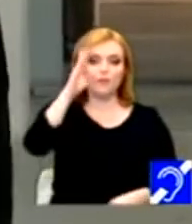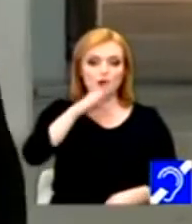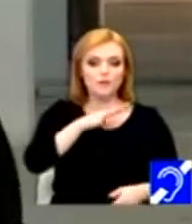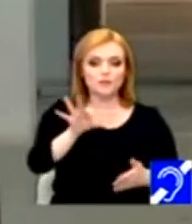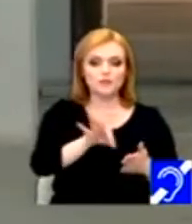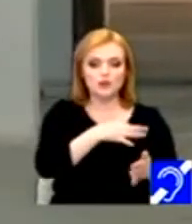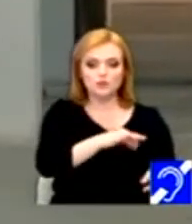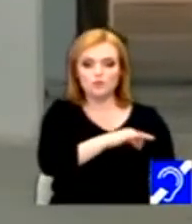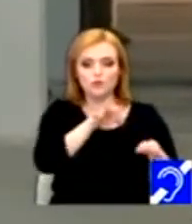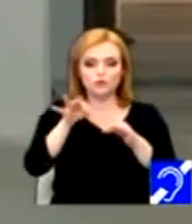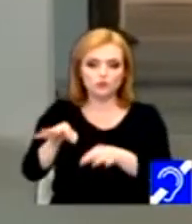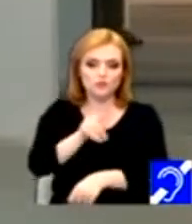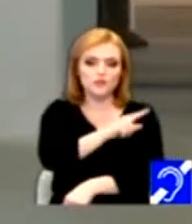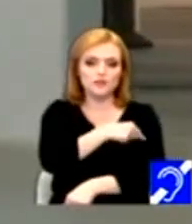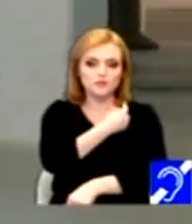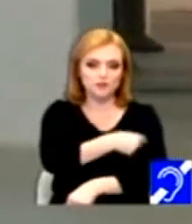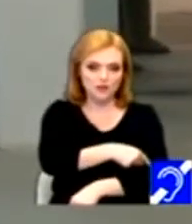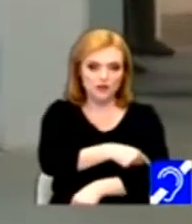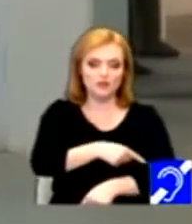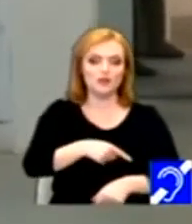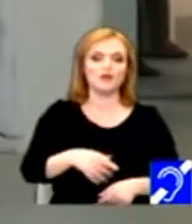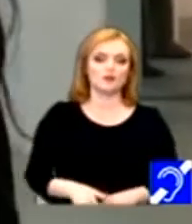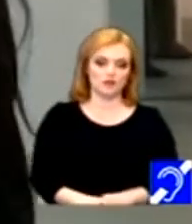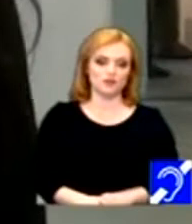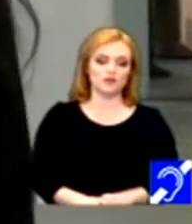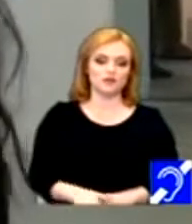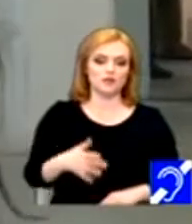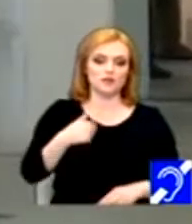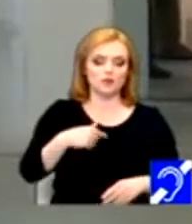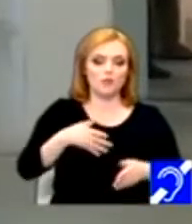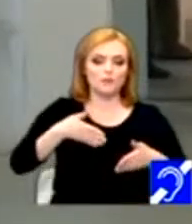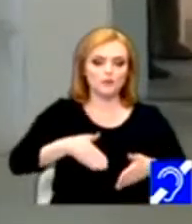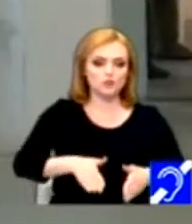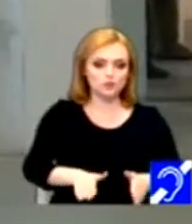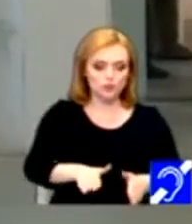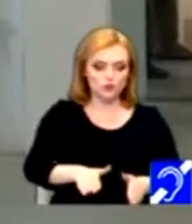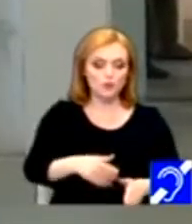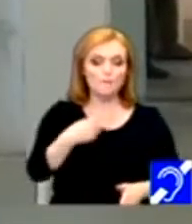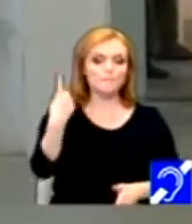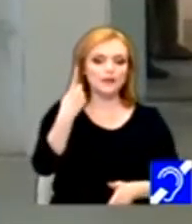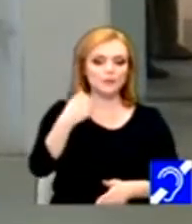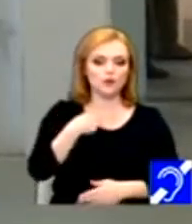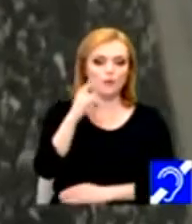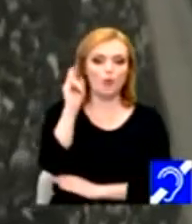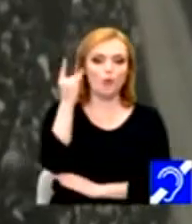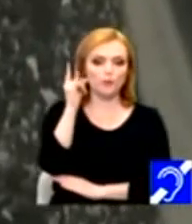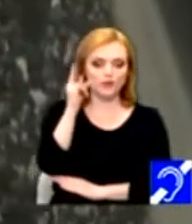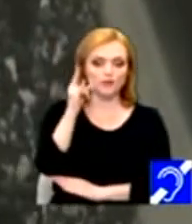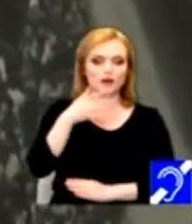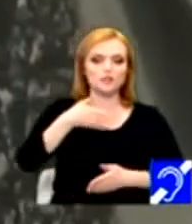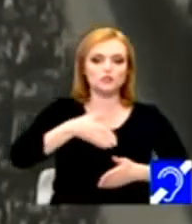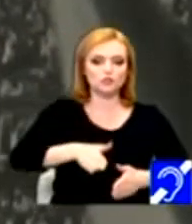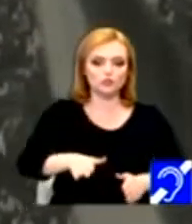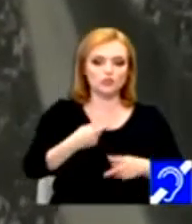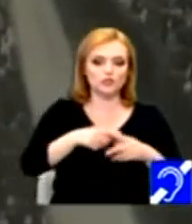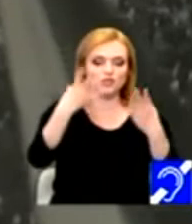decembrie am fost primul copil născut într-un oraș liber de comunism. Când mama era în maternitate, tata nu avea